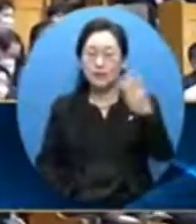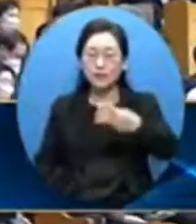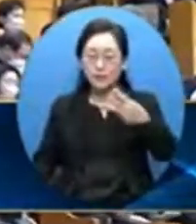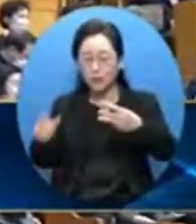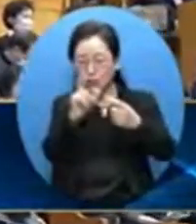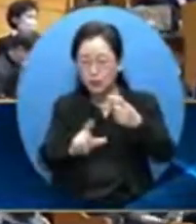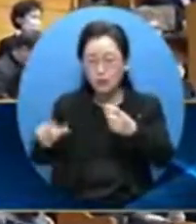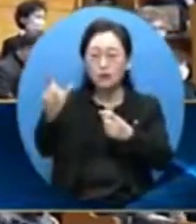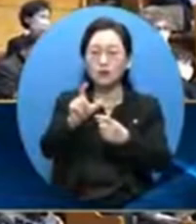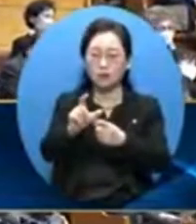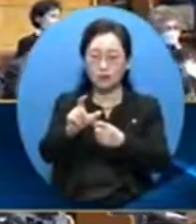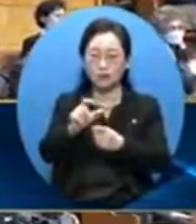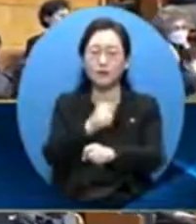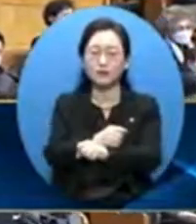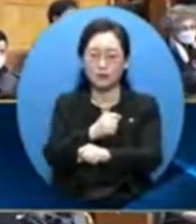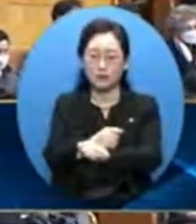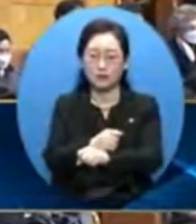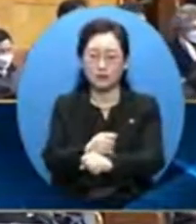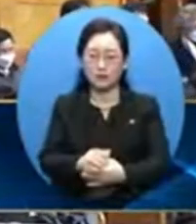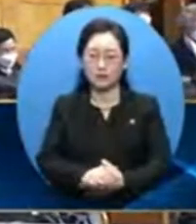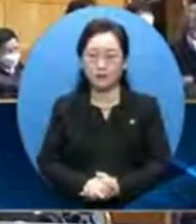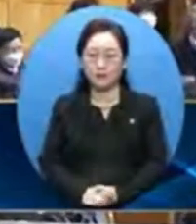3천이나 더하더라.